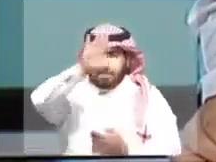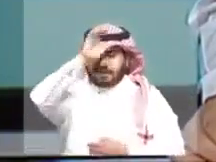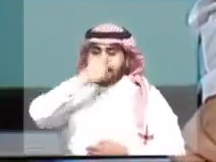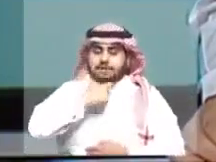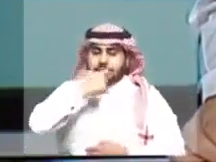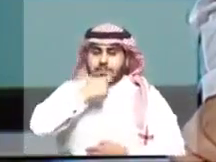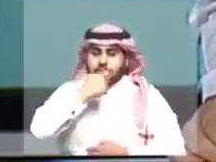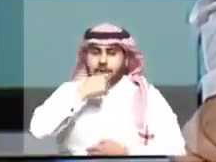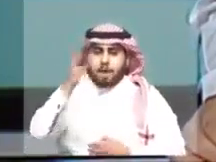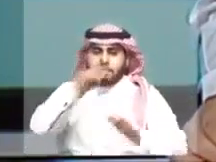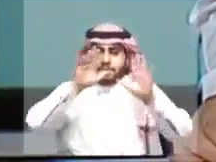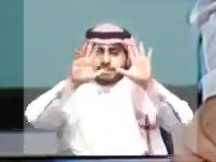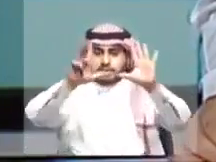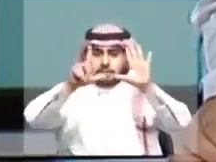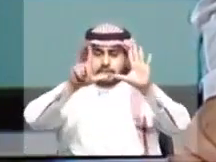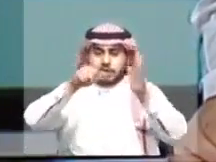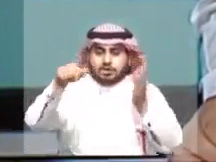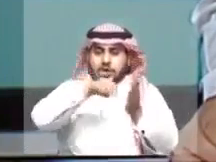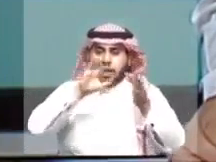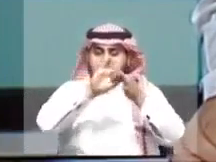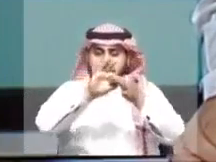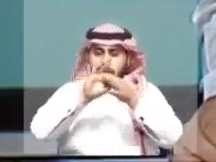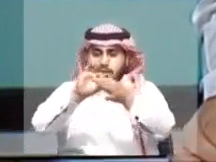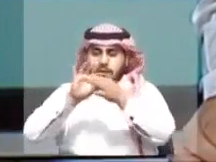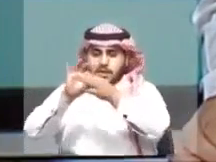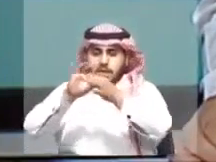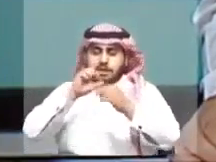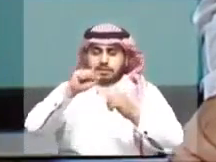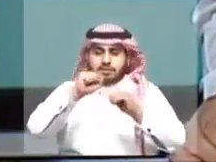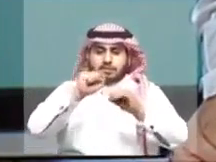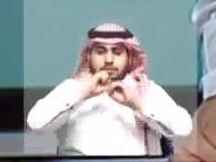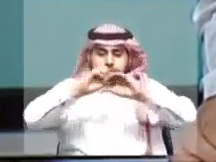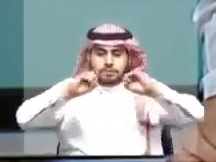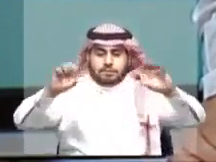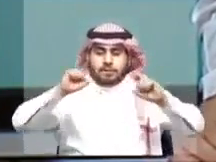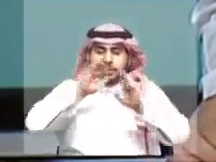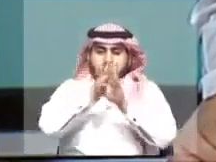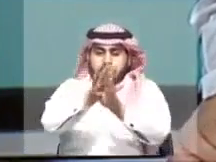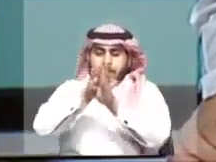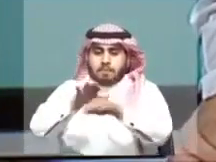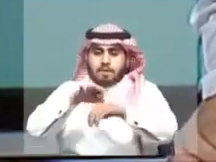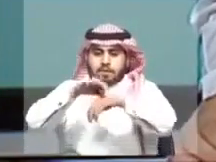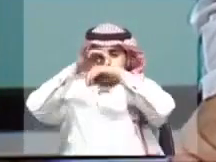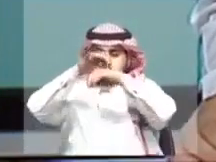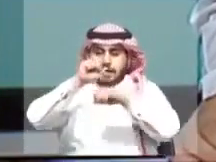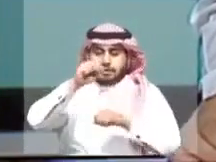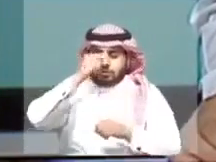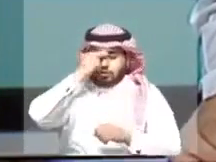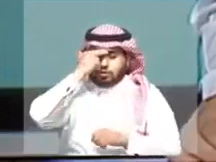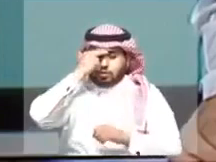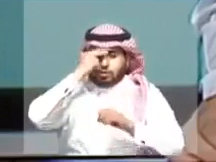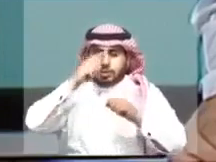والأعمال الإنسانية 7 عقود لتنفيذ مشروعات إنسانية وإغاثية مختلفة في إطار الدعم الإنساني الذي تقدمه